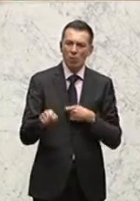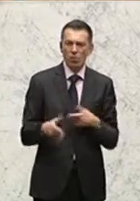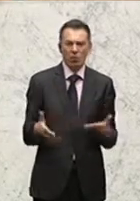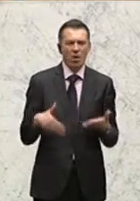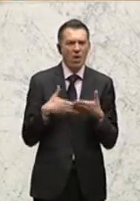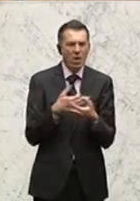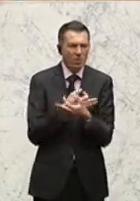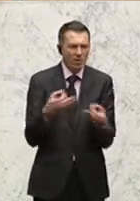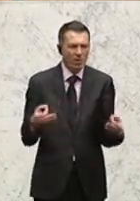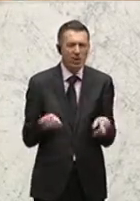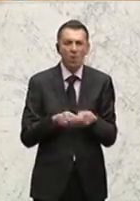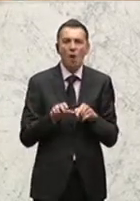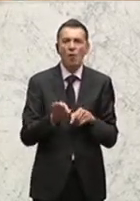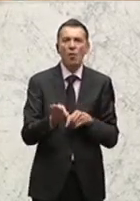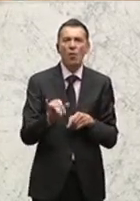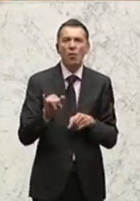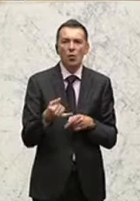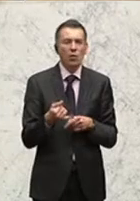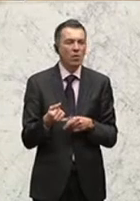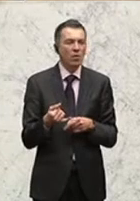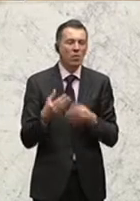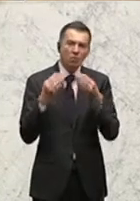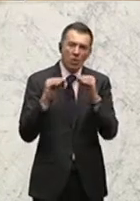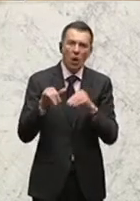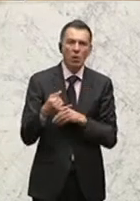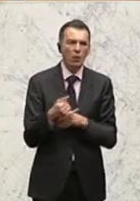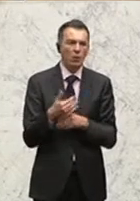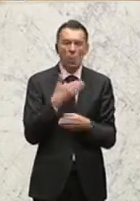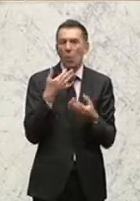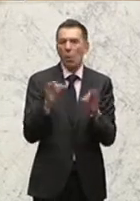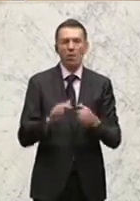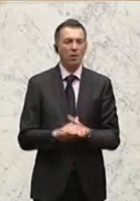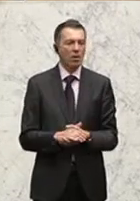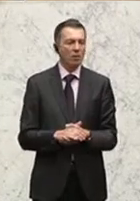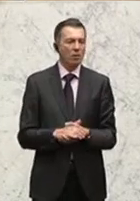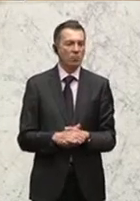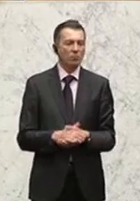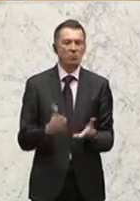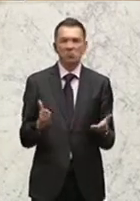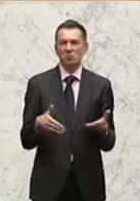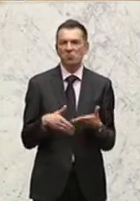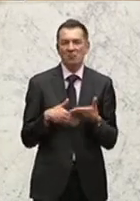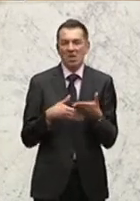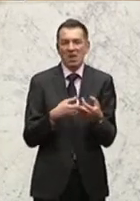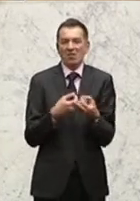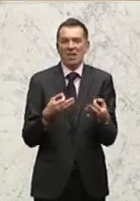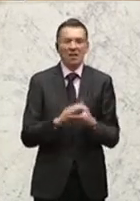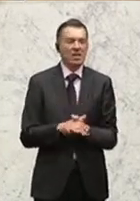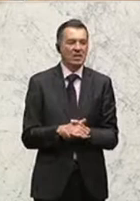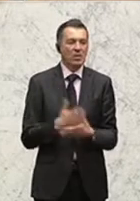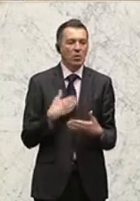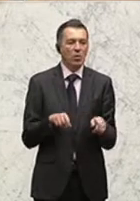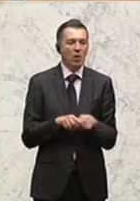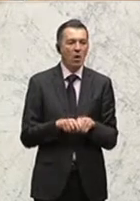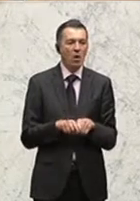das tut auch der Justiz oder dem Vertrauen in die Justiz nicht besser und das bringt in der Sache überhaupt gar nichts. Ich möchte aber,